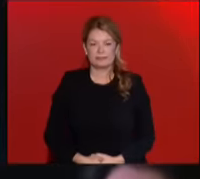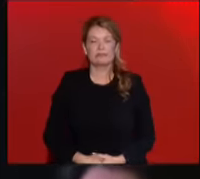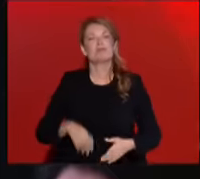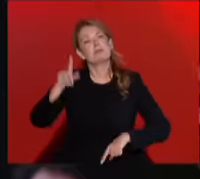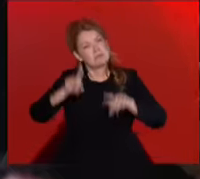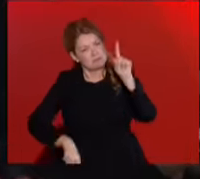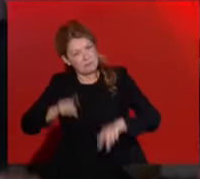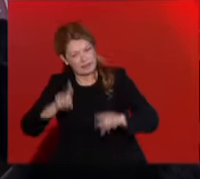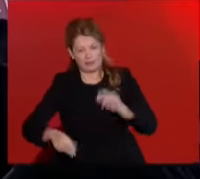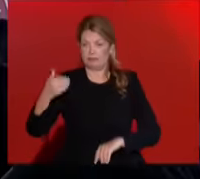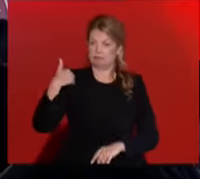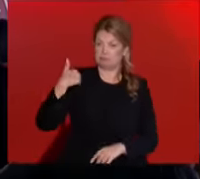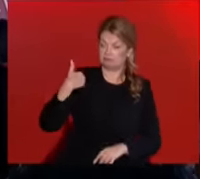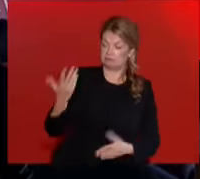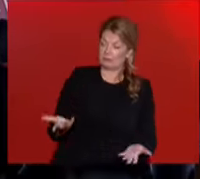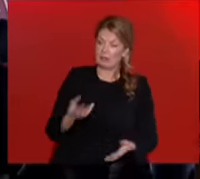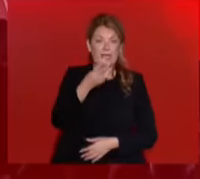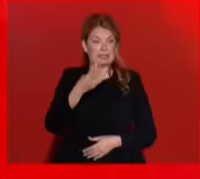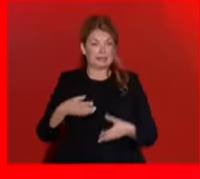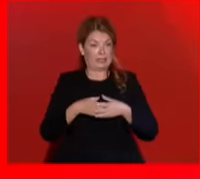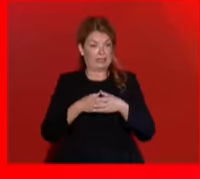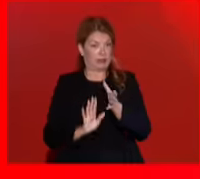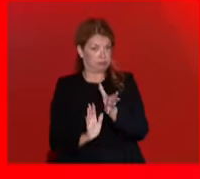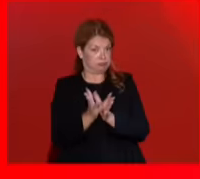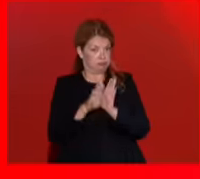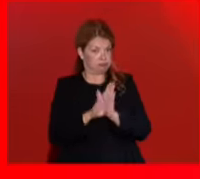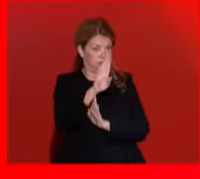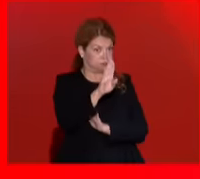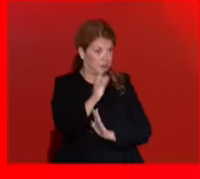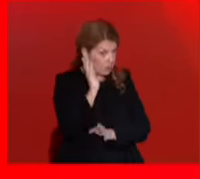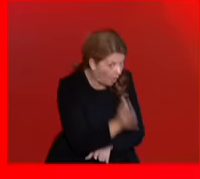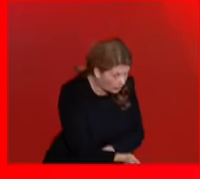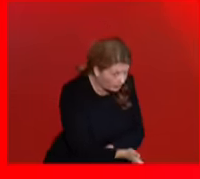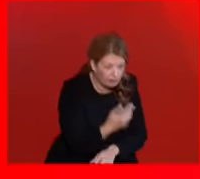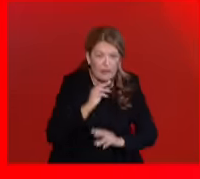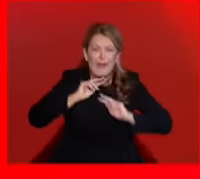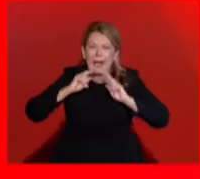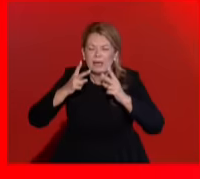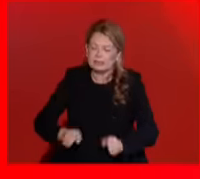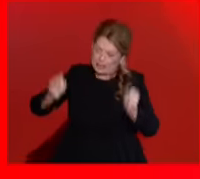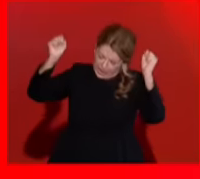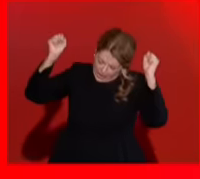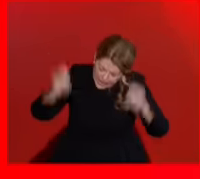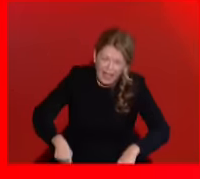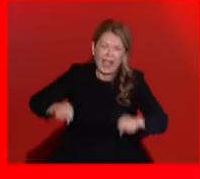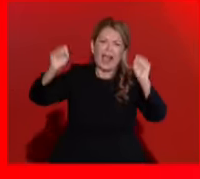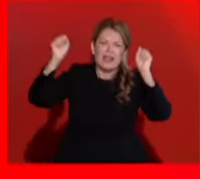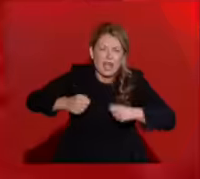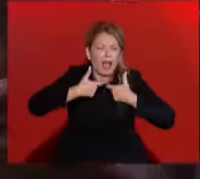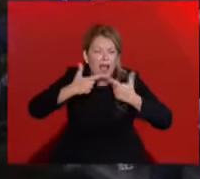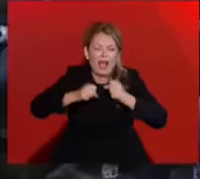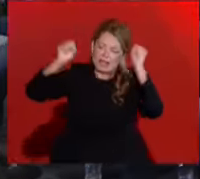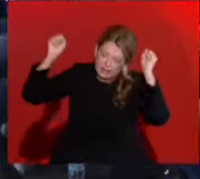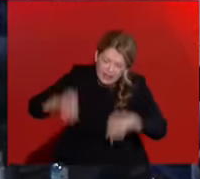Ρωτάνε κάποιοι, μπορεί ο ΣΥΡΙΖΑ να επανέλθει? Απαντάμε φωναχτά ναι. Απαντάμε με